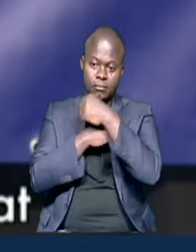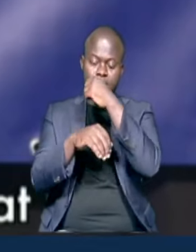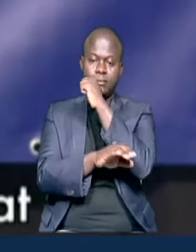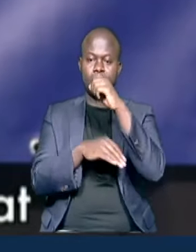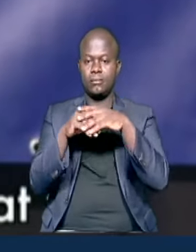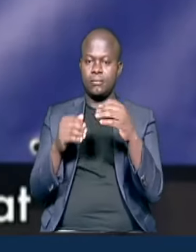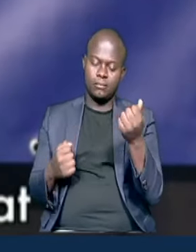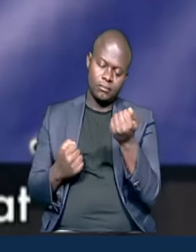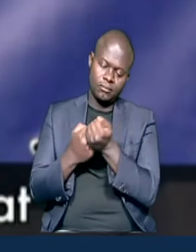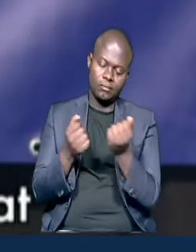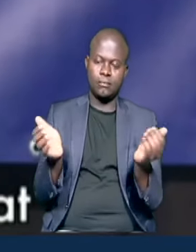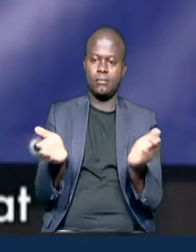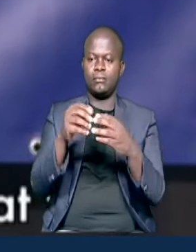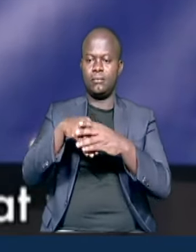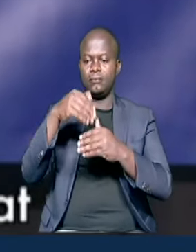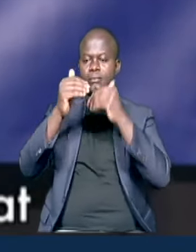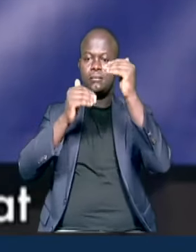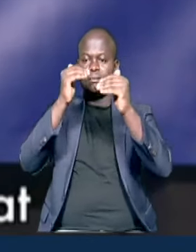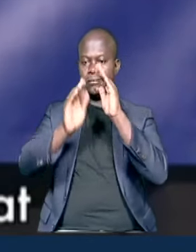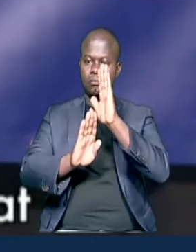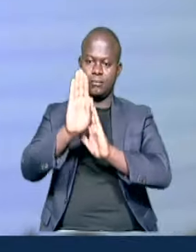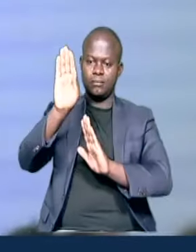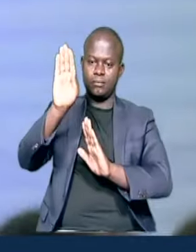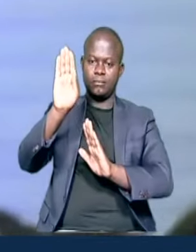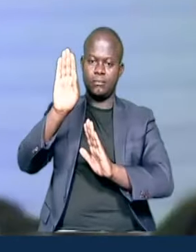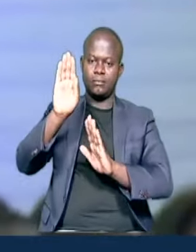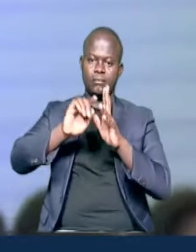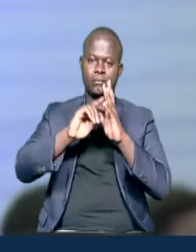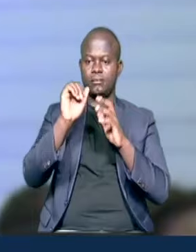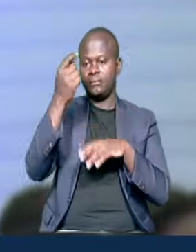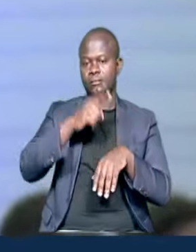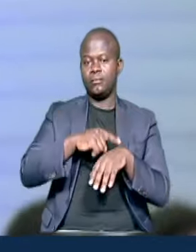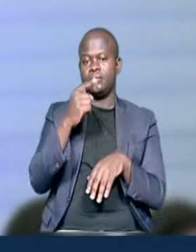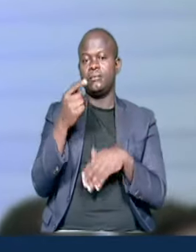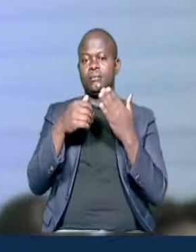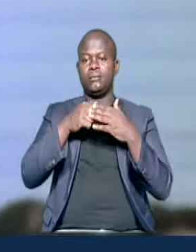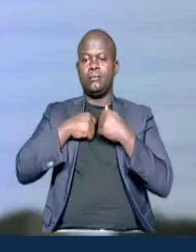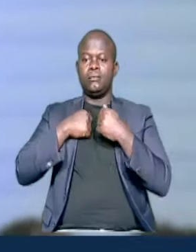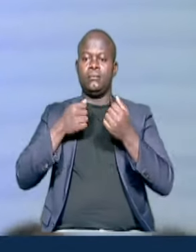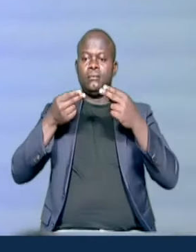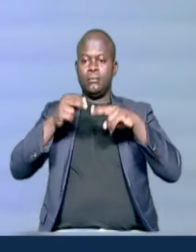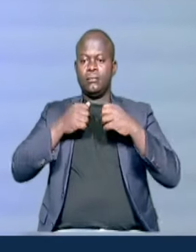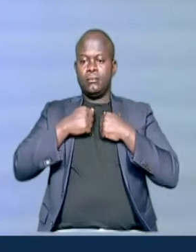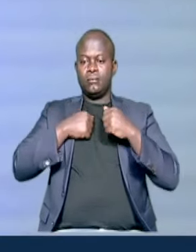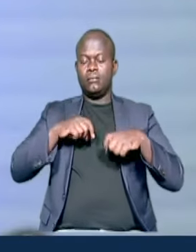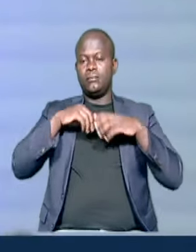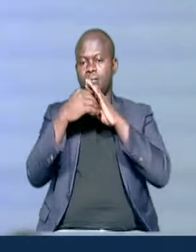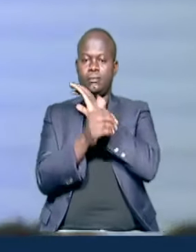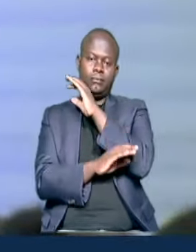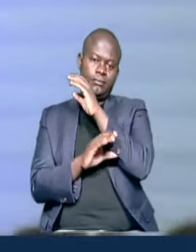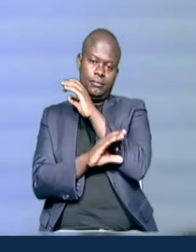bakagitera ingabo mu bitugu mu rugamba rw'iterambere kuva ku nshuro yayo ya mbere Rwanda Day yabereye abanyarwanda babaga hanze